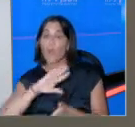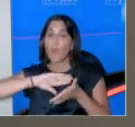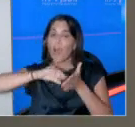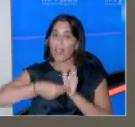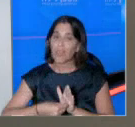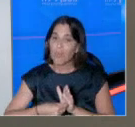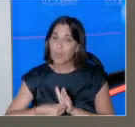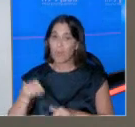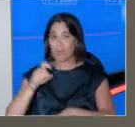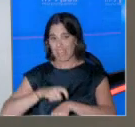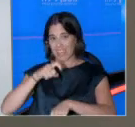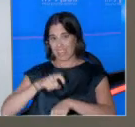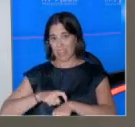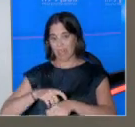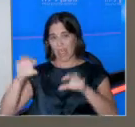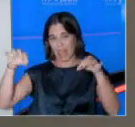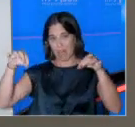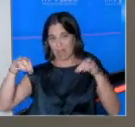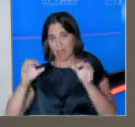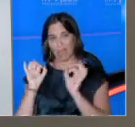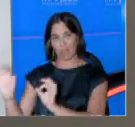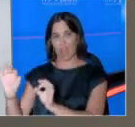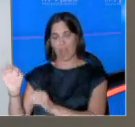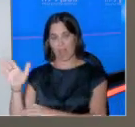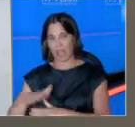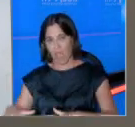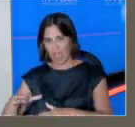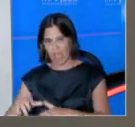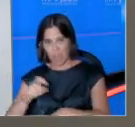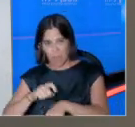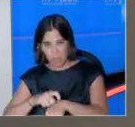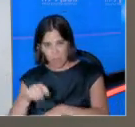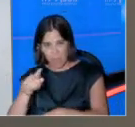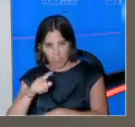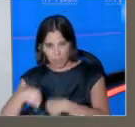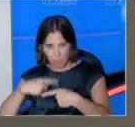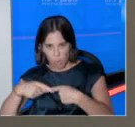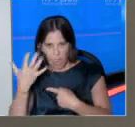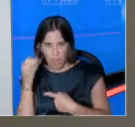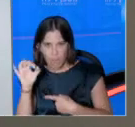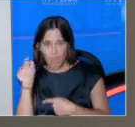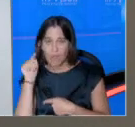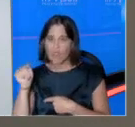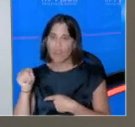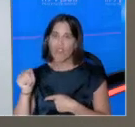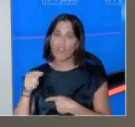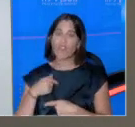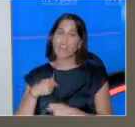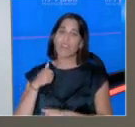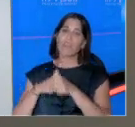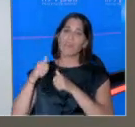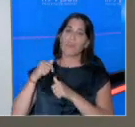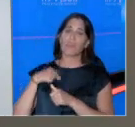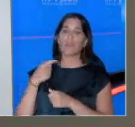חתמו בזמן על מסמכי שיוך הקרקע, בזמן זה שנות ה-50, שזה בעצם יופומיזם לזה